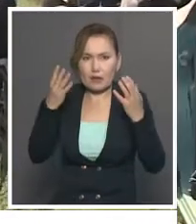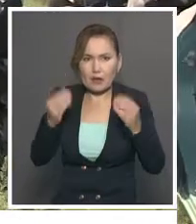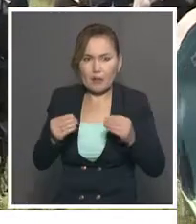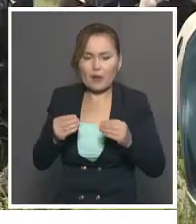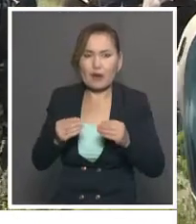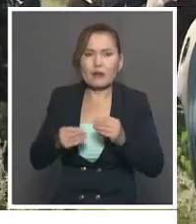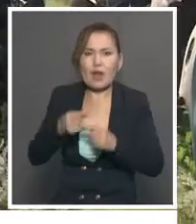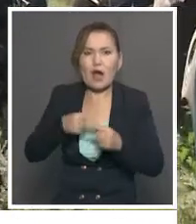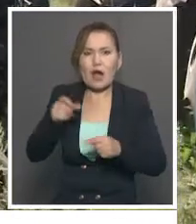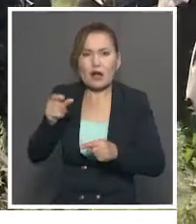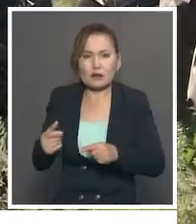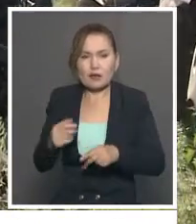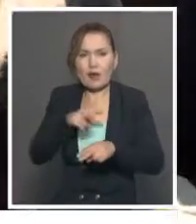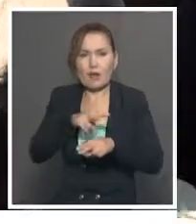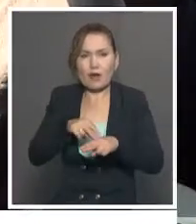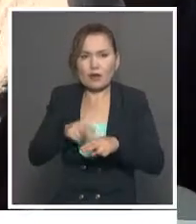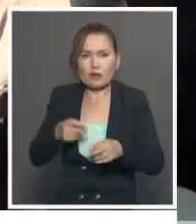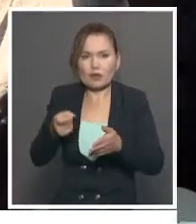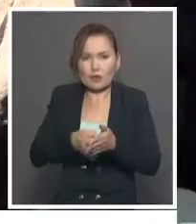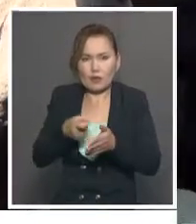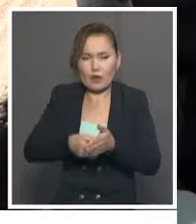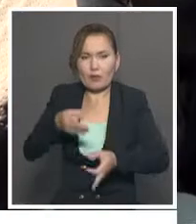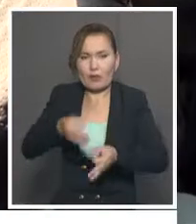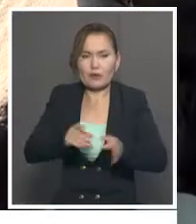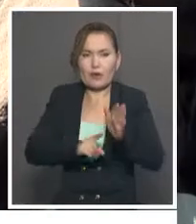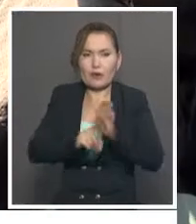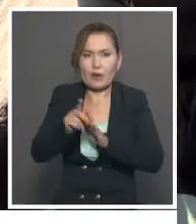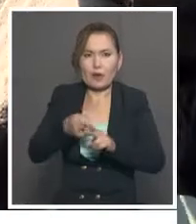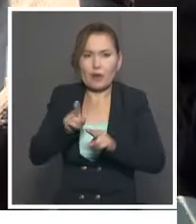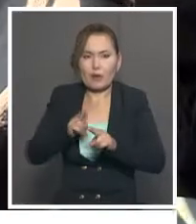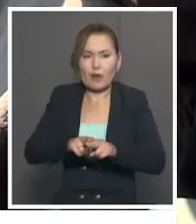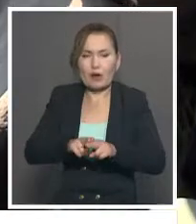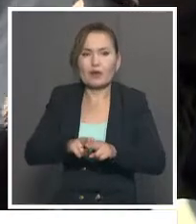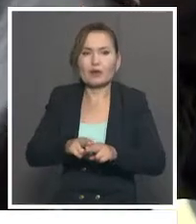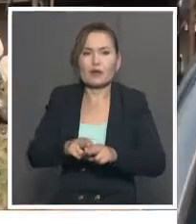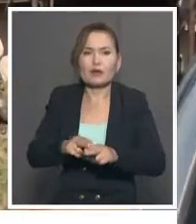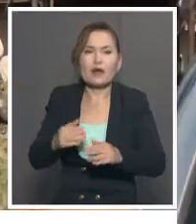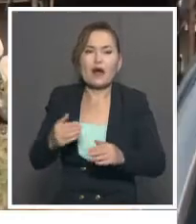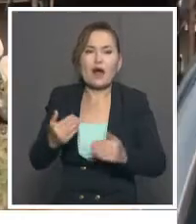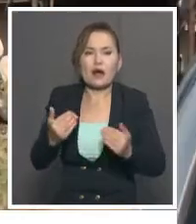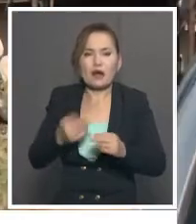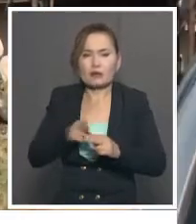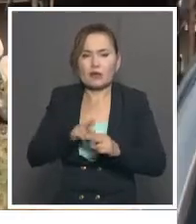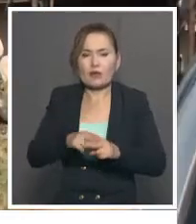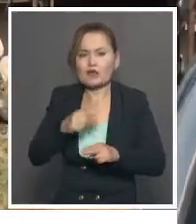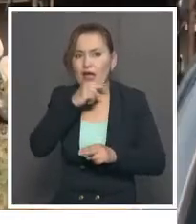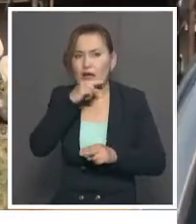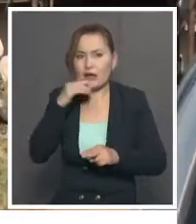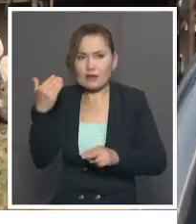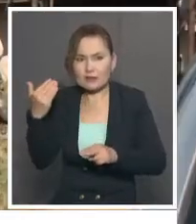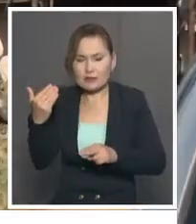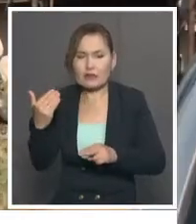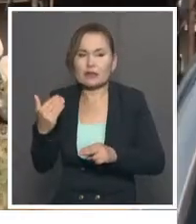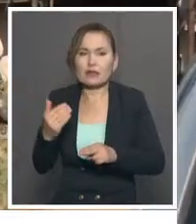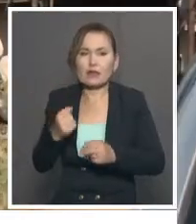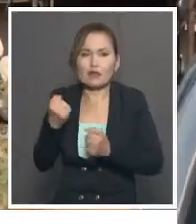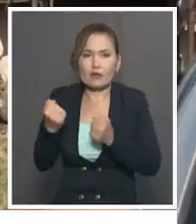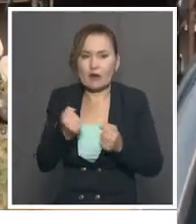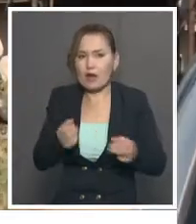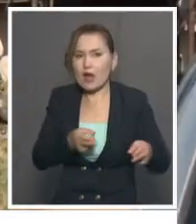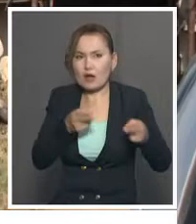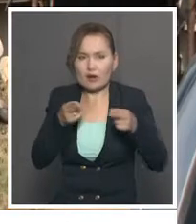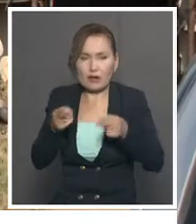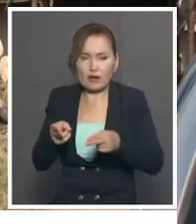кәсіпкерлер сақтық шараларын барынша күшейткен, яғни күмәнді көліктерді сатып алмаймыз дейді. Российский машиналар в основном